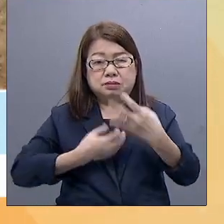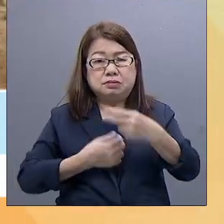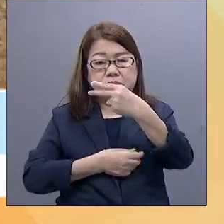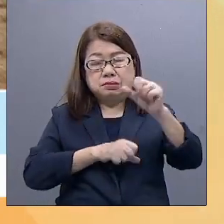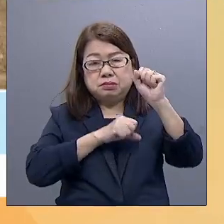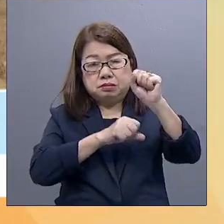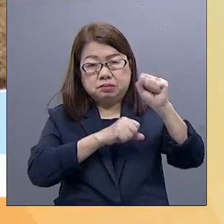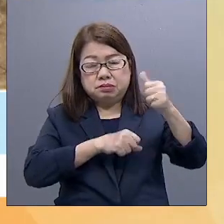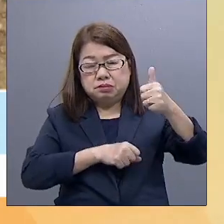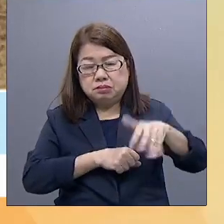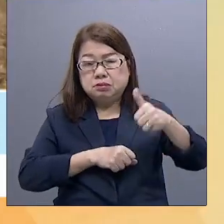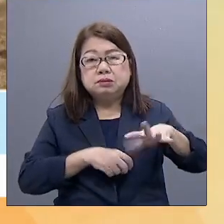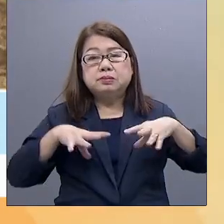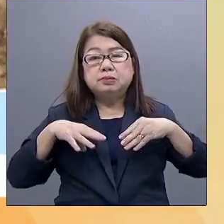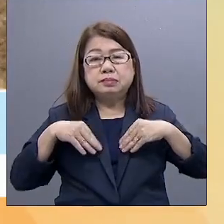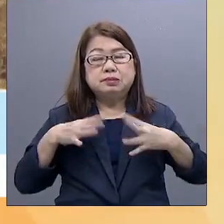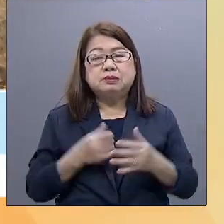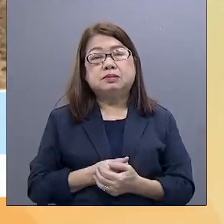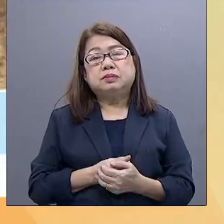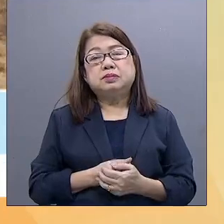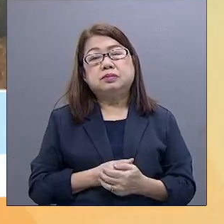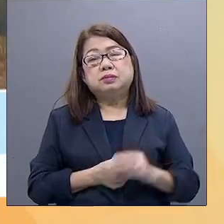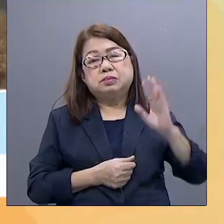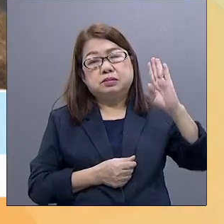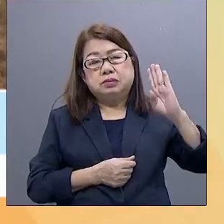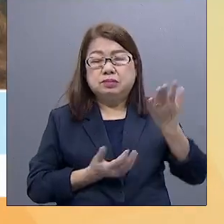ใ